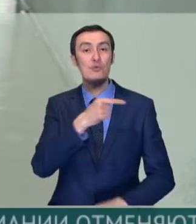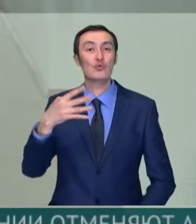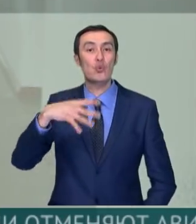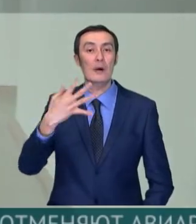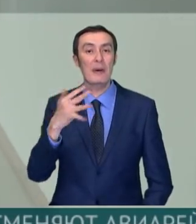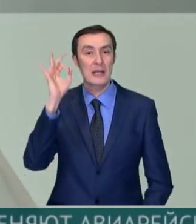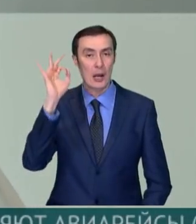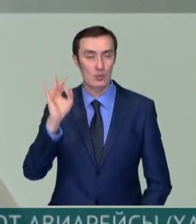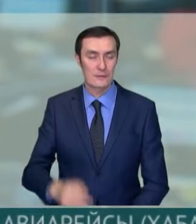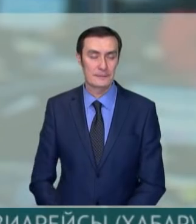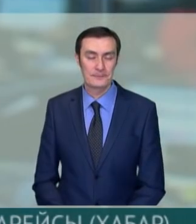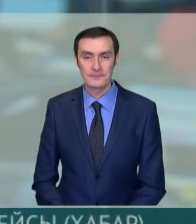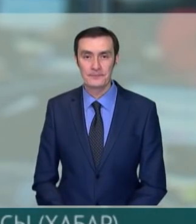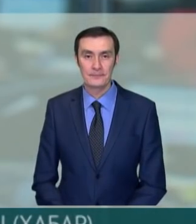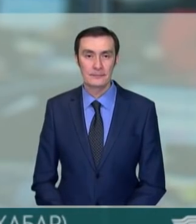45 градусов.